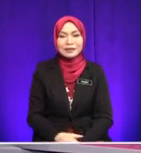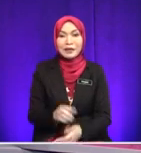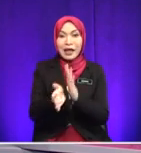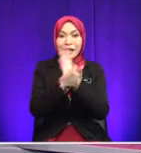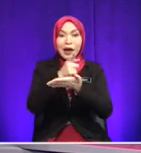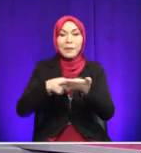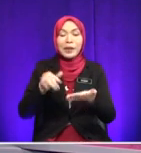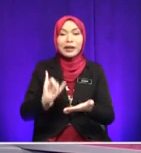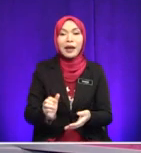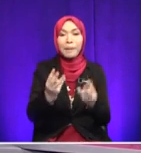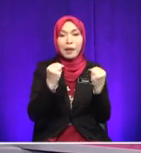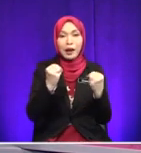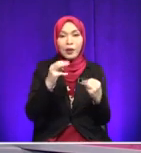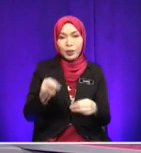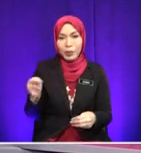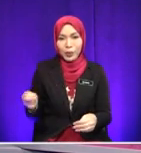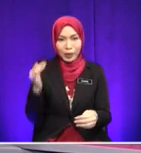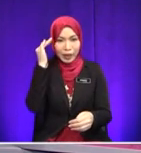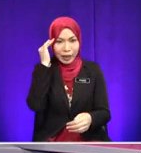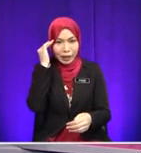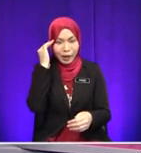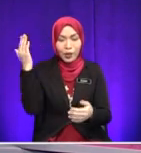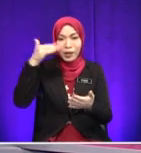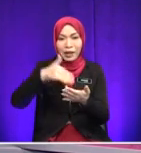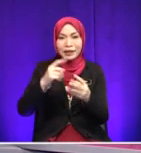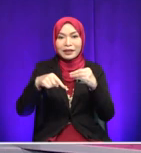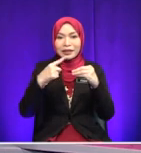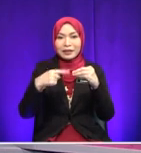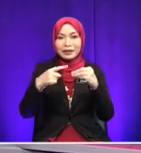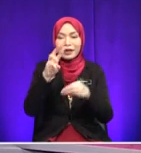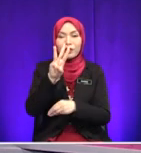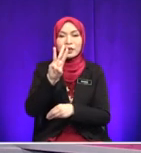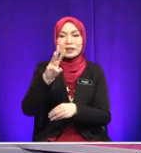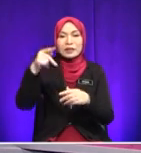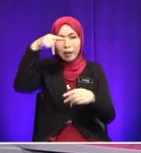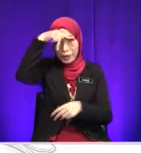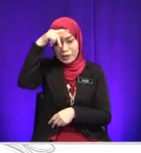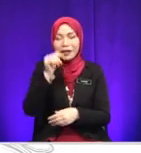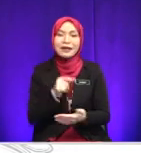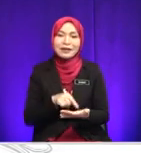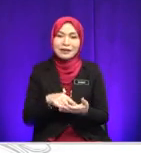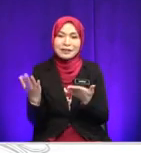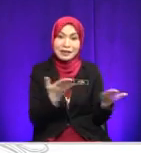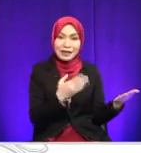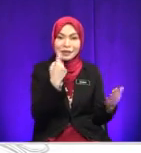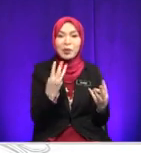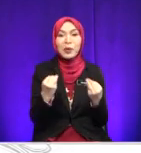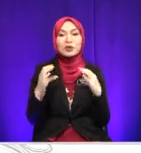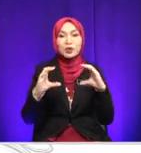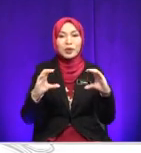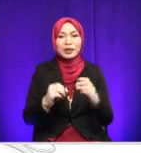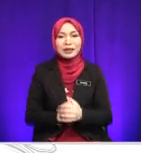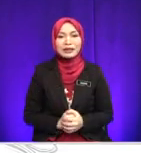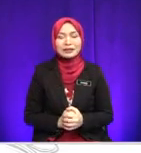apakah yang ingin anak-anak murid saya ketahui lagi tentang Wisma Putra ini? Silakan, siapa nak cuba? Siapa